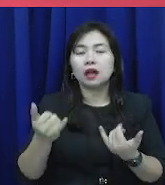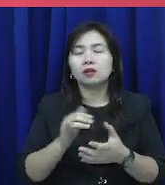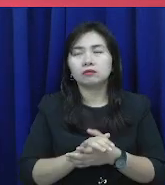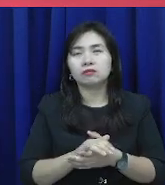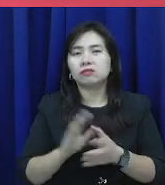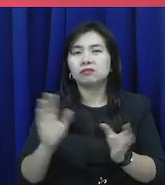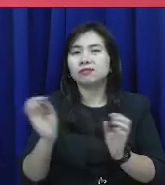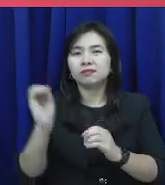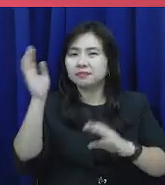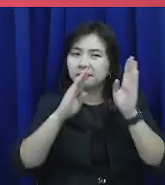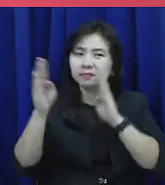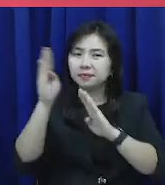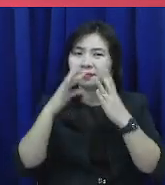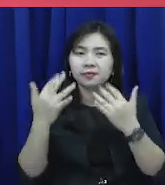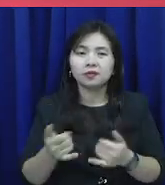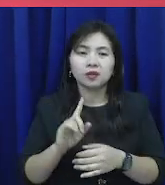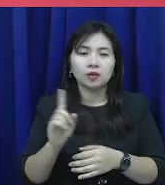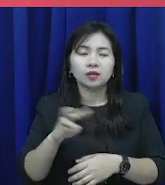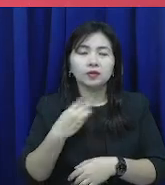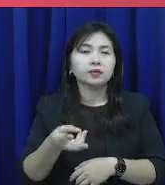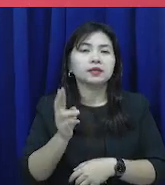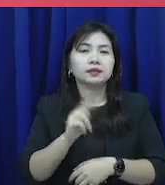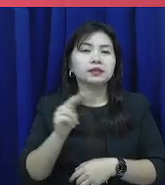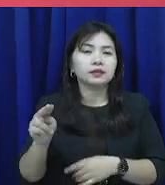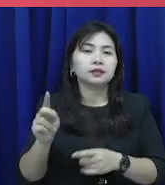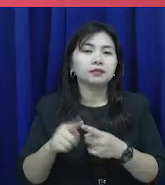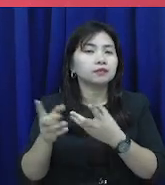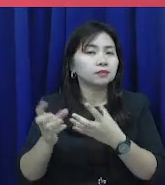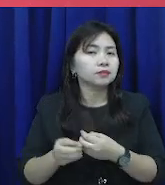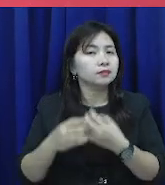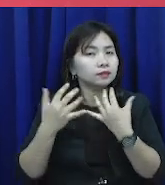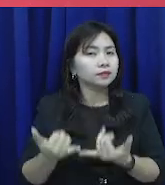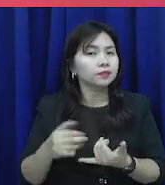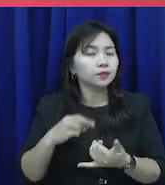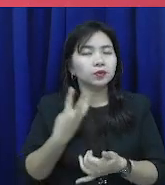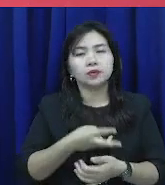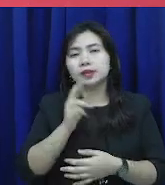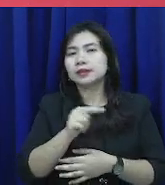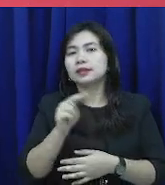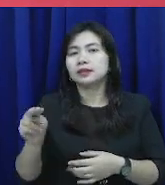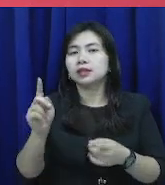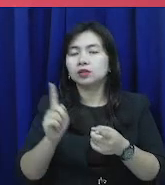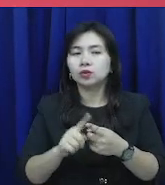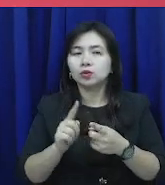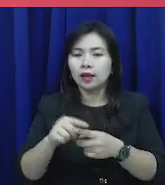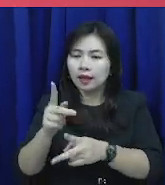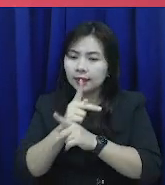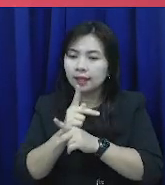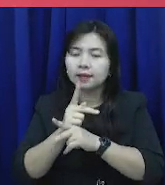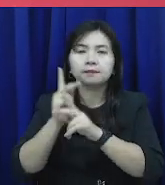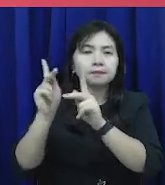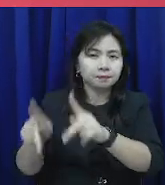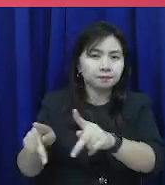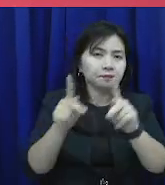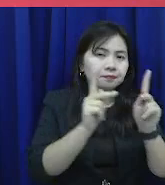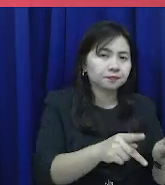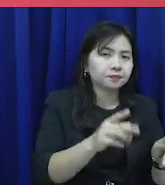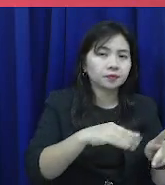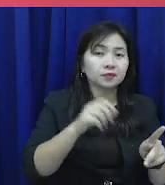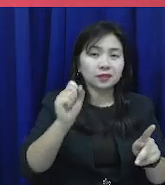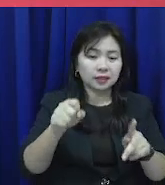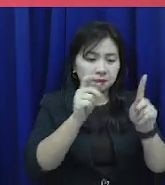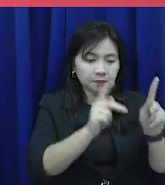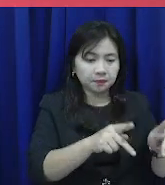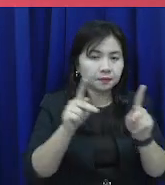Bakit So anong kailangan nating gawin we have to take cultivation seriously we have to make it sure that we prepare ourselves for